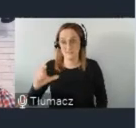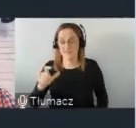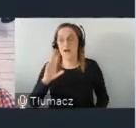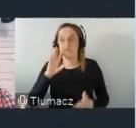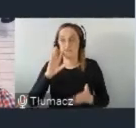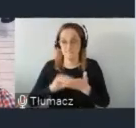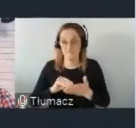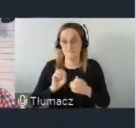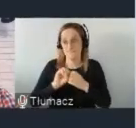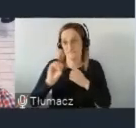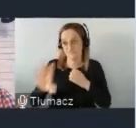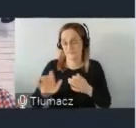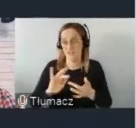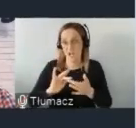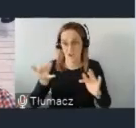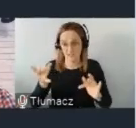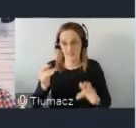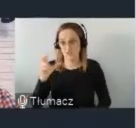raz wkleję na czacie.